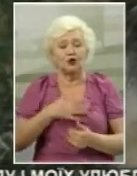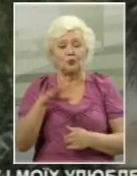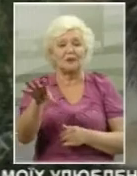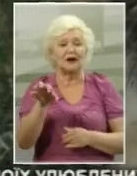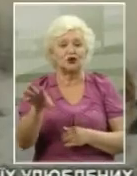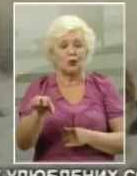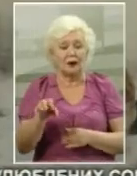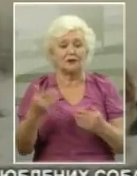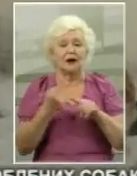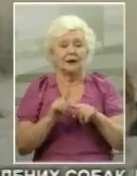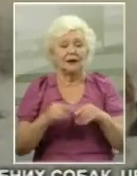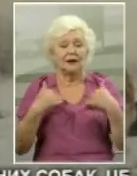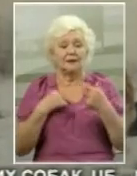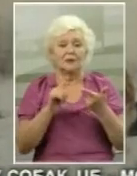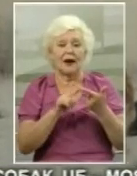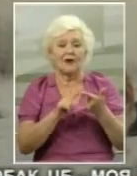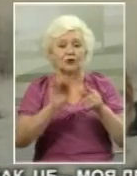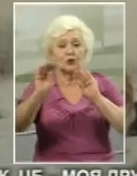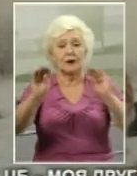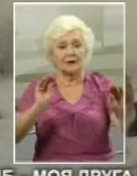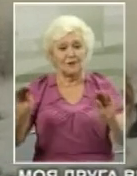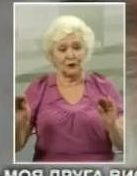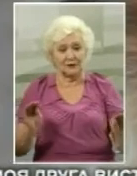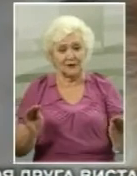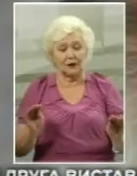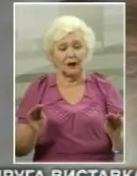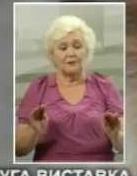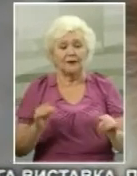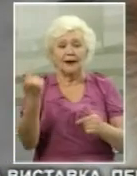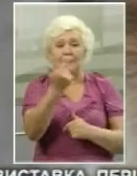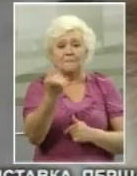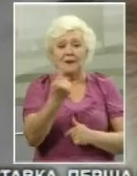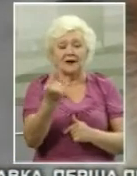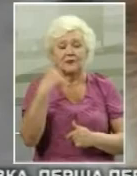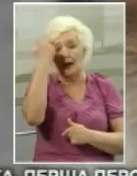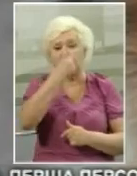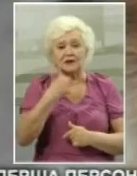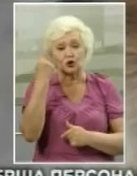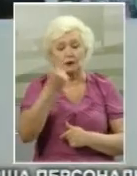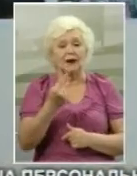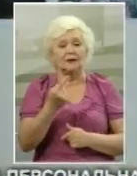Это моя вторая выставка, первая персональная, а